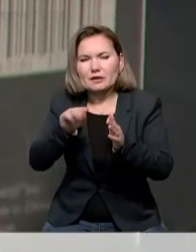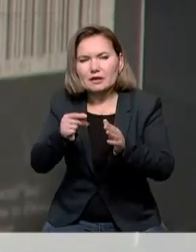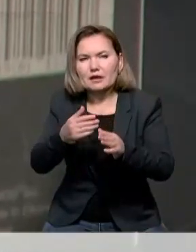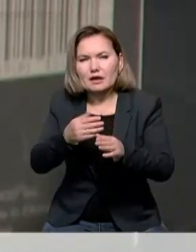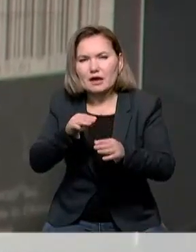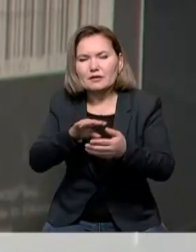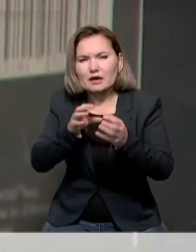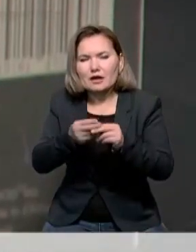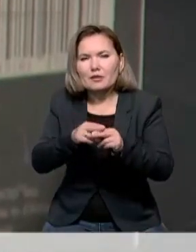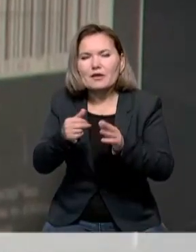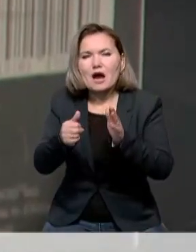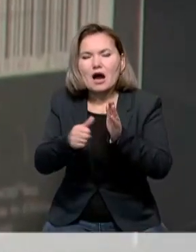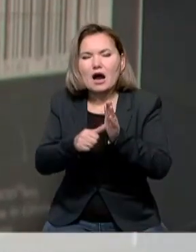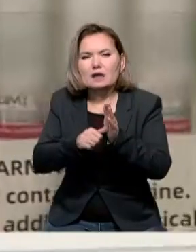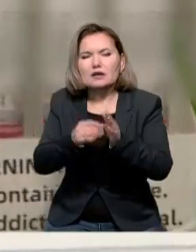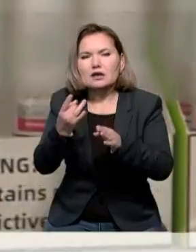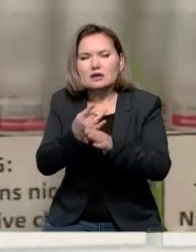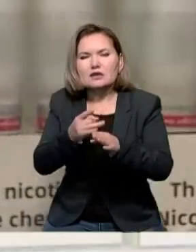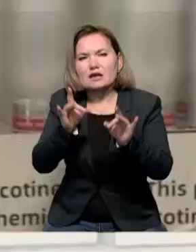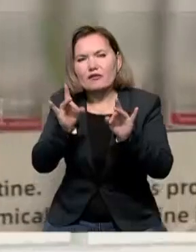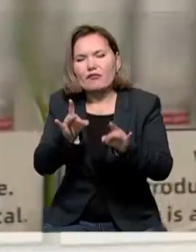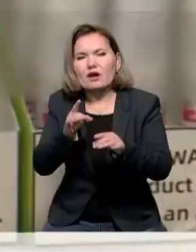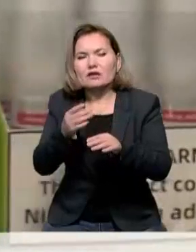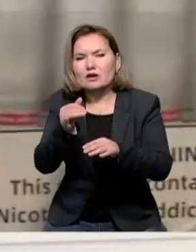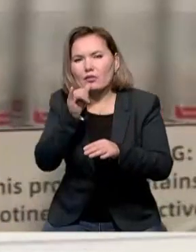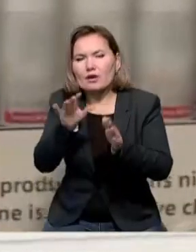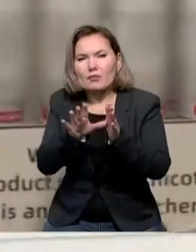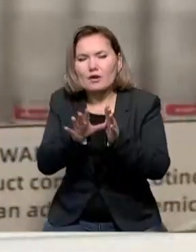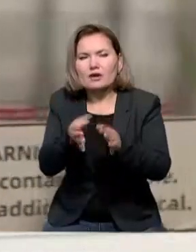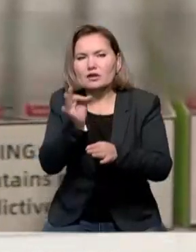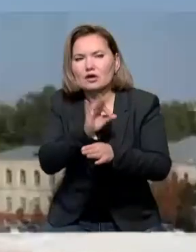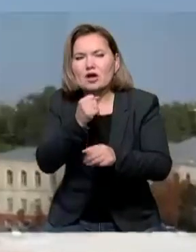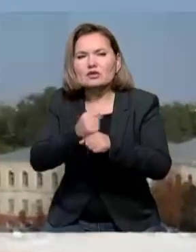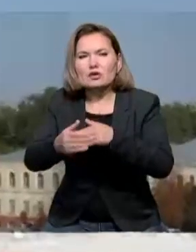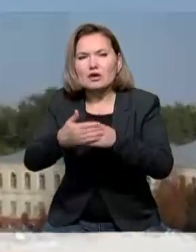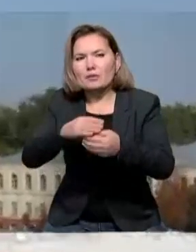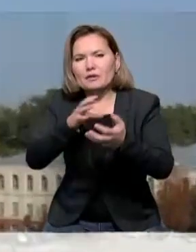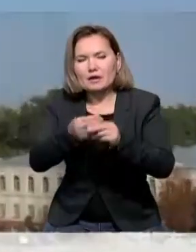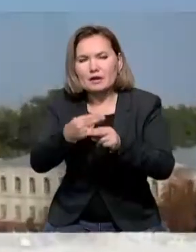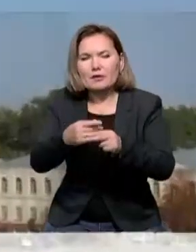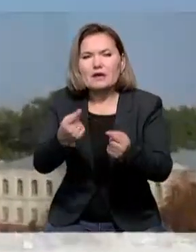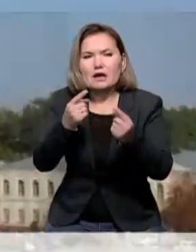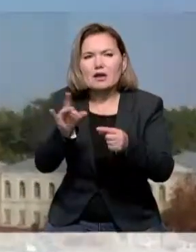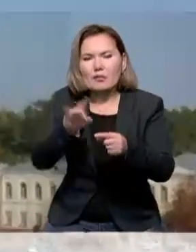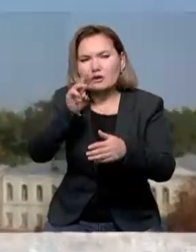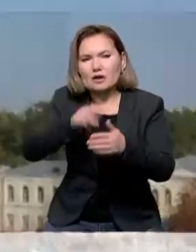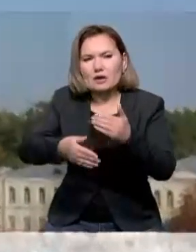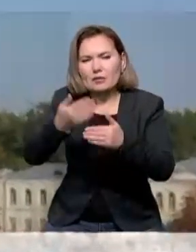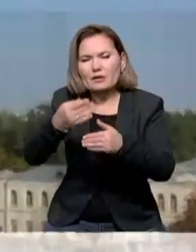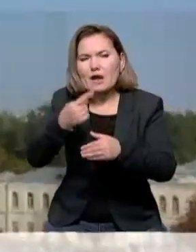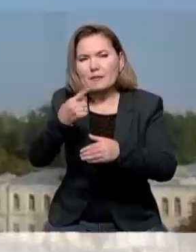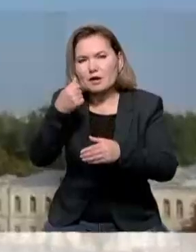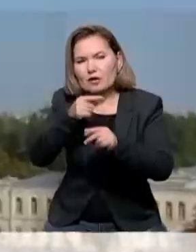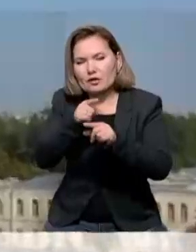Заңды тұлғалар 6 есе көп төлейді. Тыйым салынған затты елге алып кіргендер үшін жаза қатаң. Олар үшін ірі мөлшерде айыппұл, бір жылға